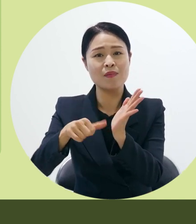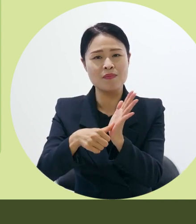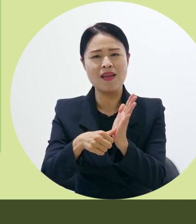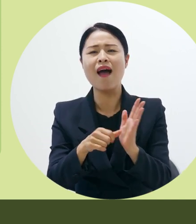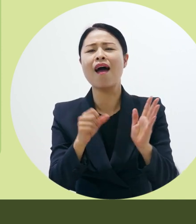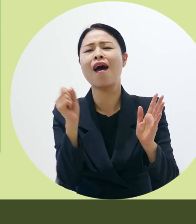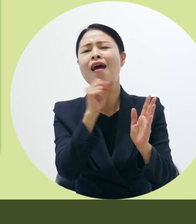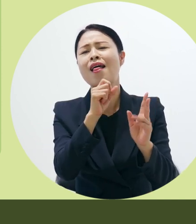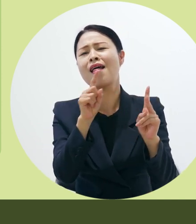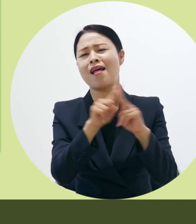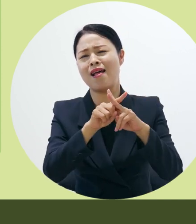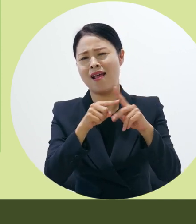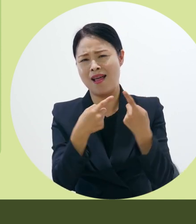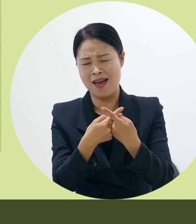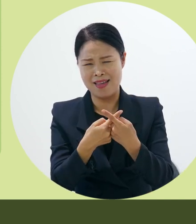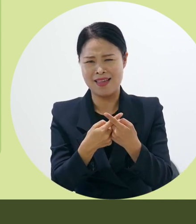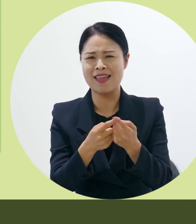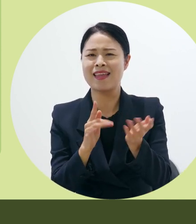설명합니다.